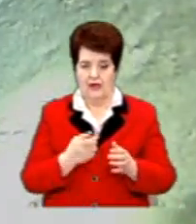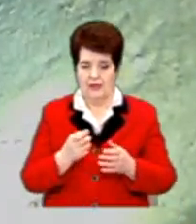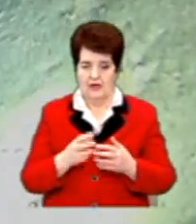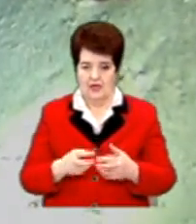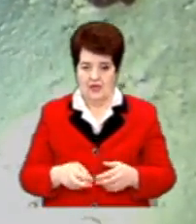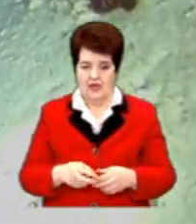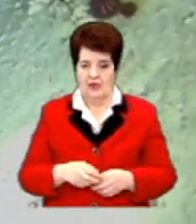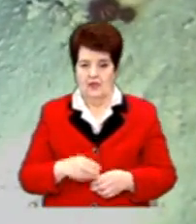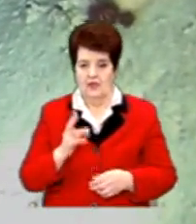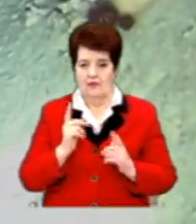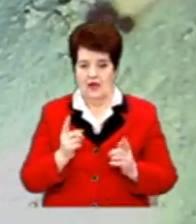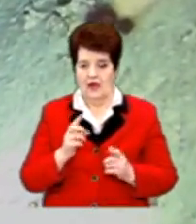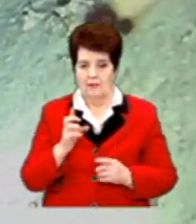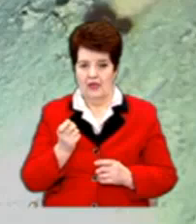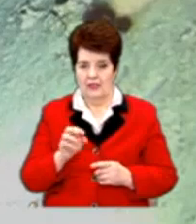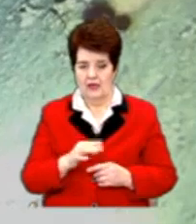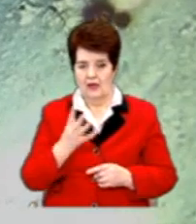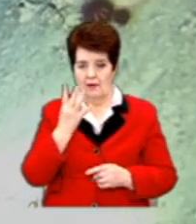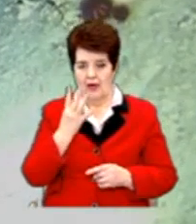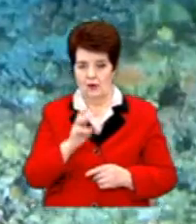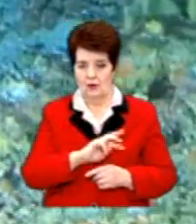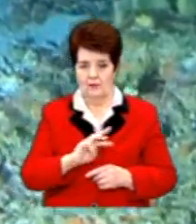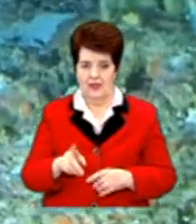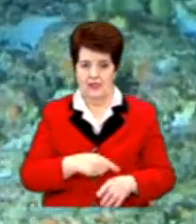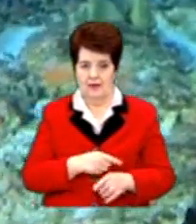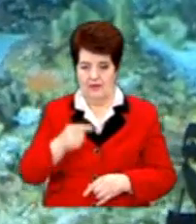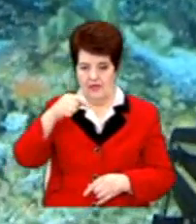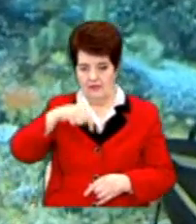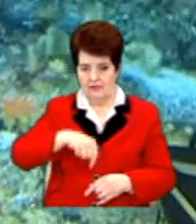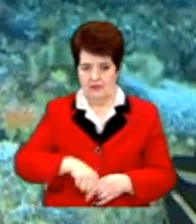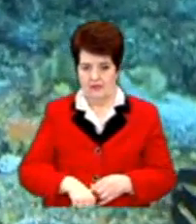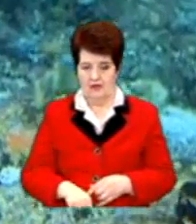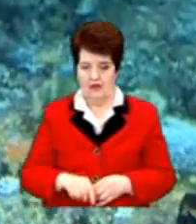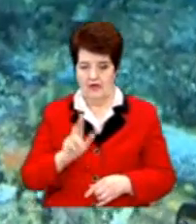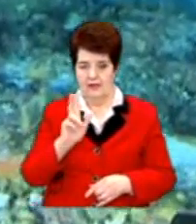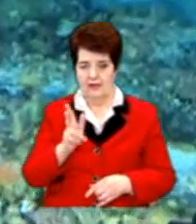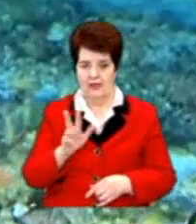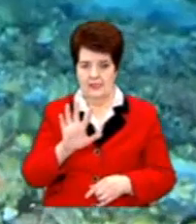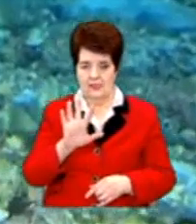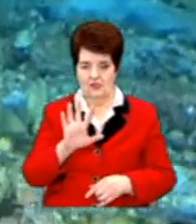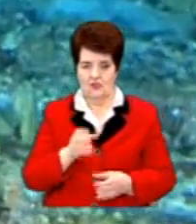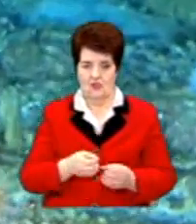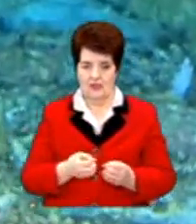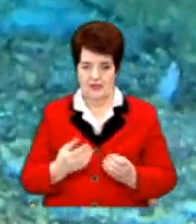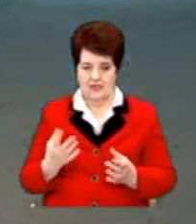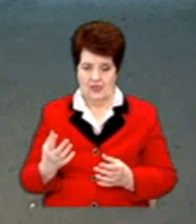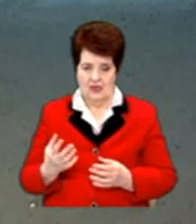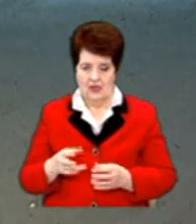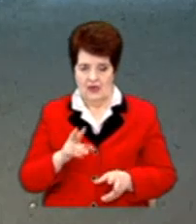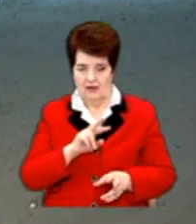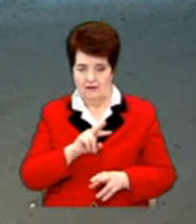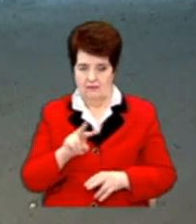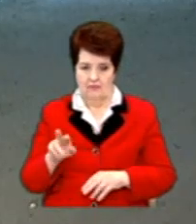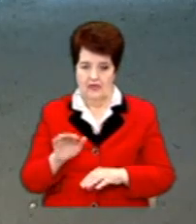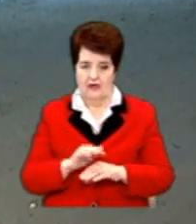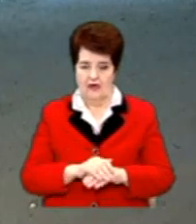se pregătește să coboare la 4.000 de metri în cadrul unei expediții care va dura 35 de zile. Pe lângă observațiile